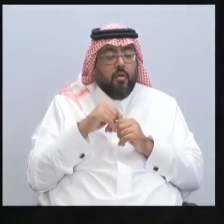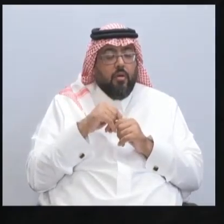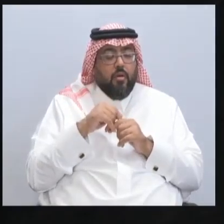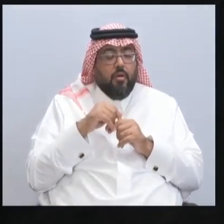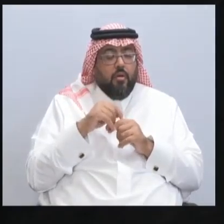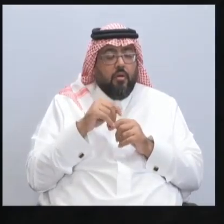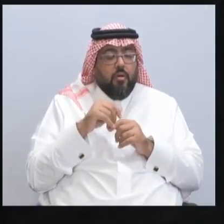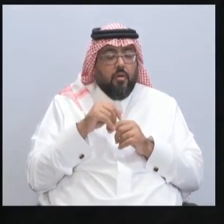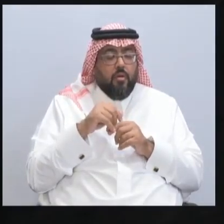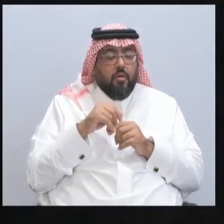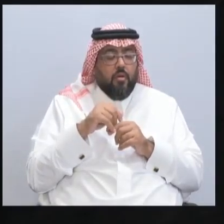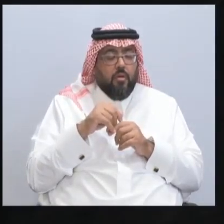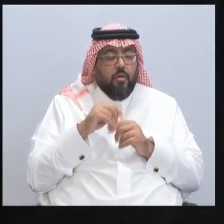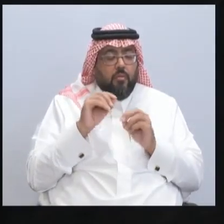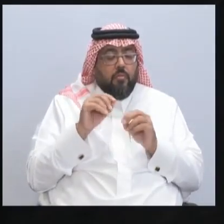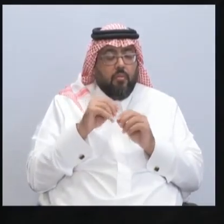مجلس التعاون